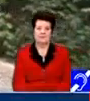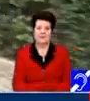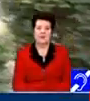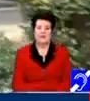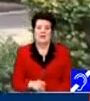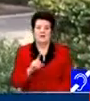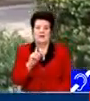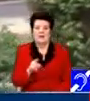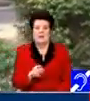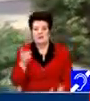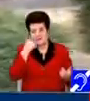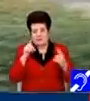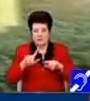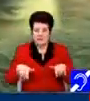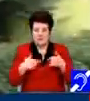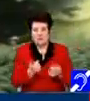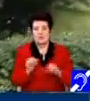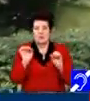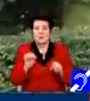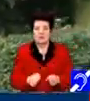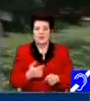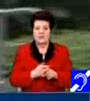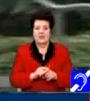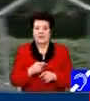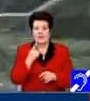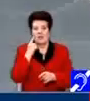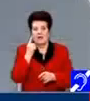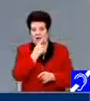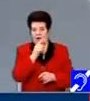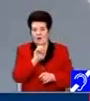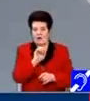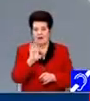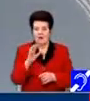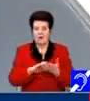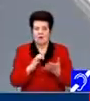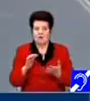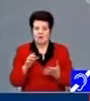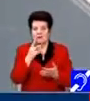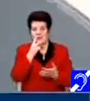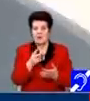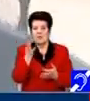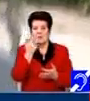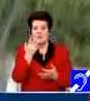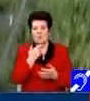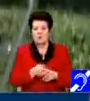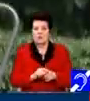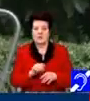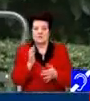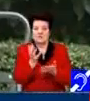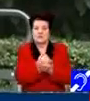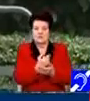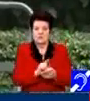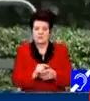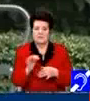Inițial, dorința inventatorilor a fost să găsească o modalitate prin care să transpună culorile în stimuli olfactive, astfel încât nevăzătorii să poată distinge nuanțele. Când